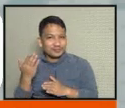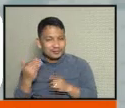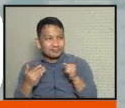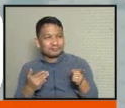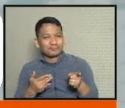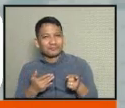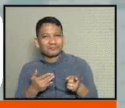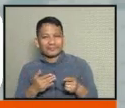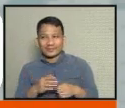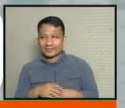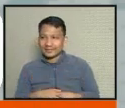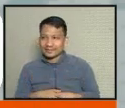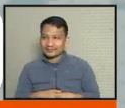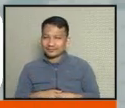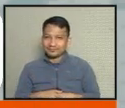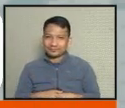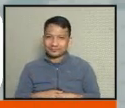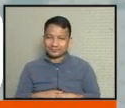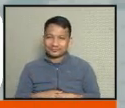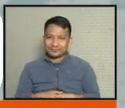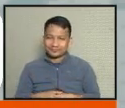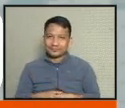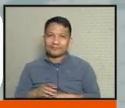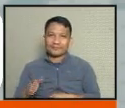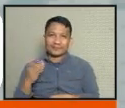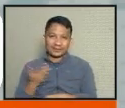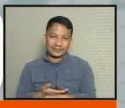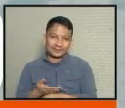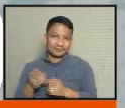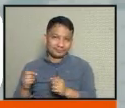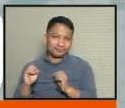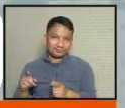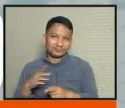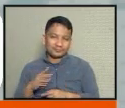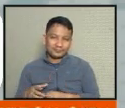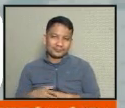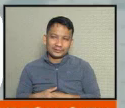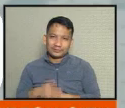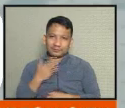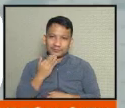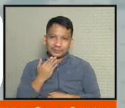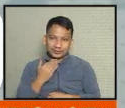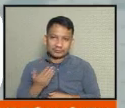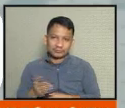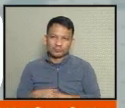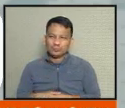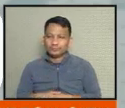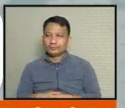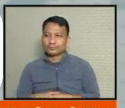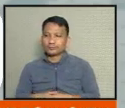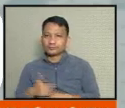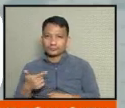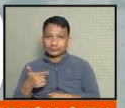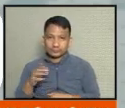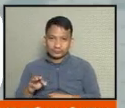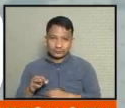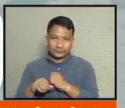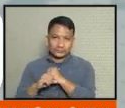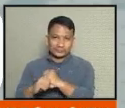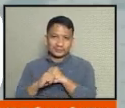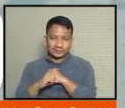na nasa bahay na siya, ganon. Opo. Okay. Napaka-sweet nyo naman, para kayo magkasintahan, para kayo nagliligawan pa